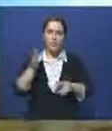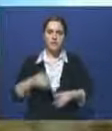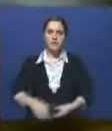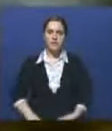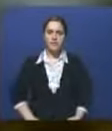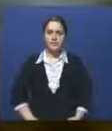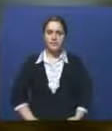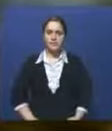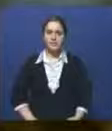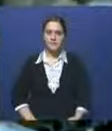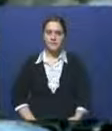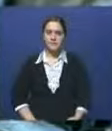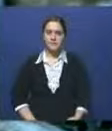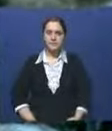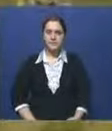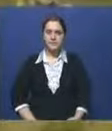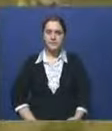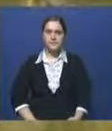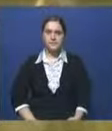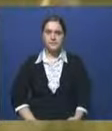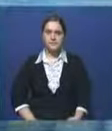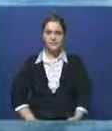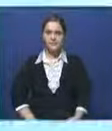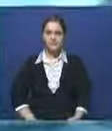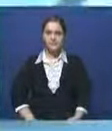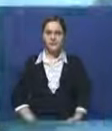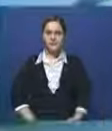этими древнейшими инструментами. Гульнара Умарбекова, Галым Шалабаев, Сержан Жумабаев, Алматы.